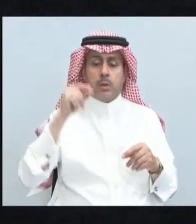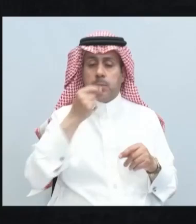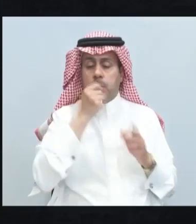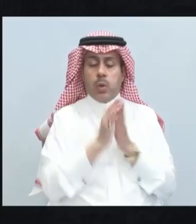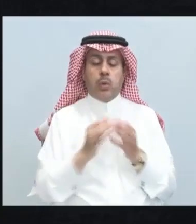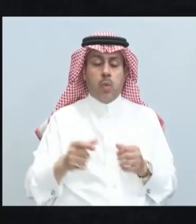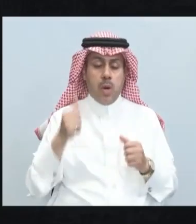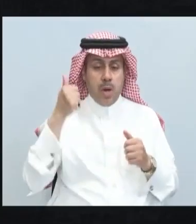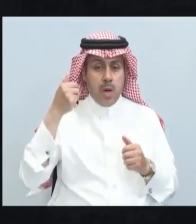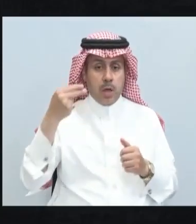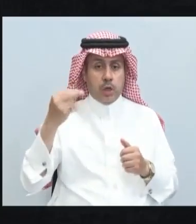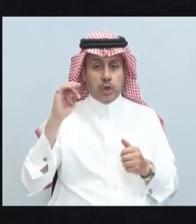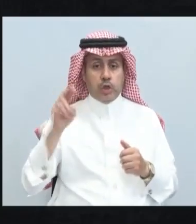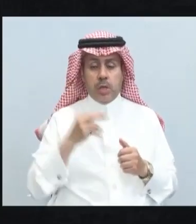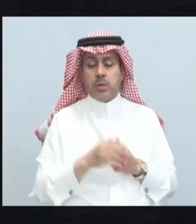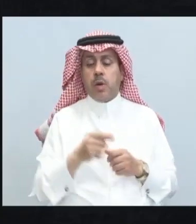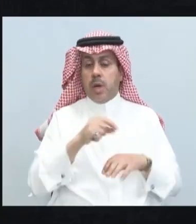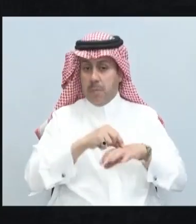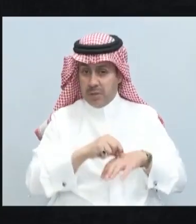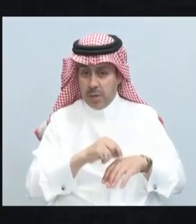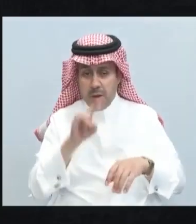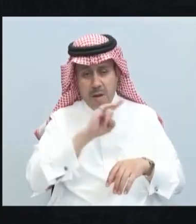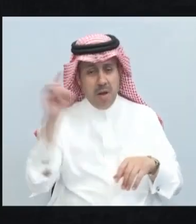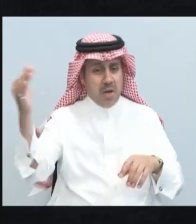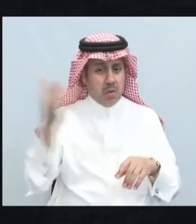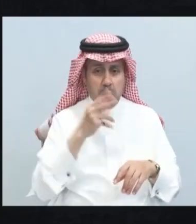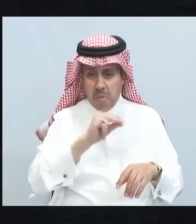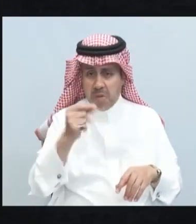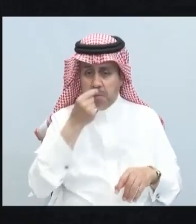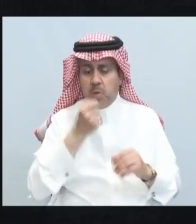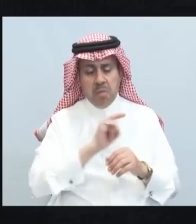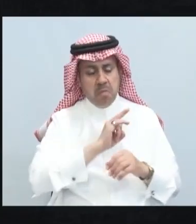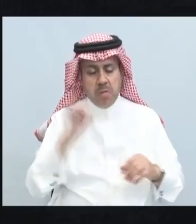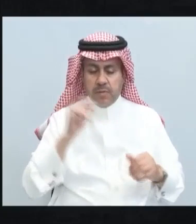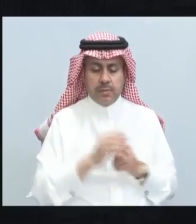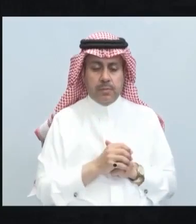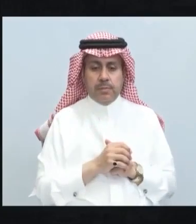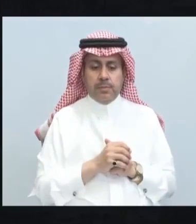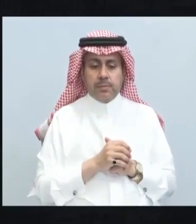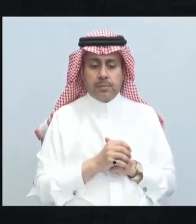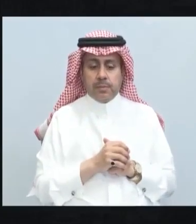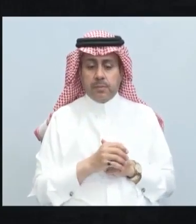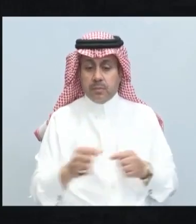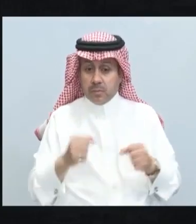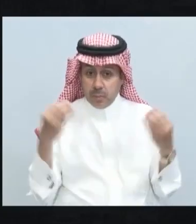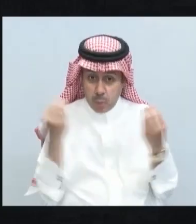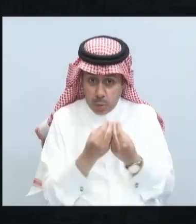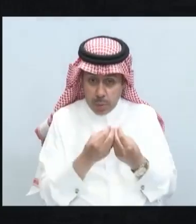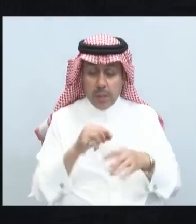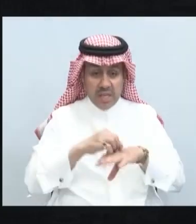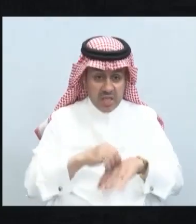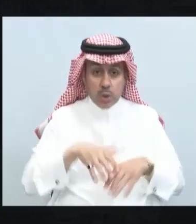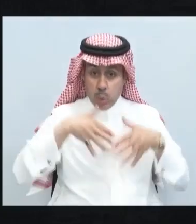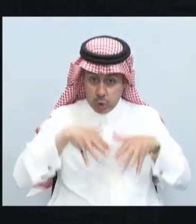وعلا وان البشر لن ياتوا بمثل هذا القران ولا غيرهم ولو اجتمع الانس والجن